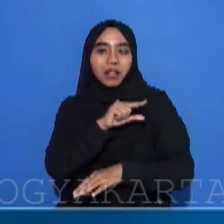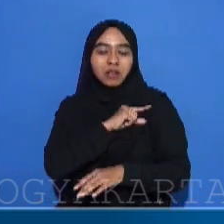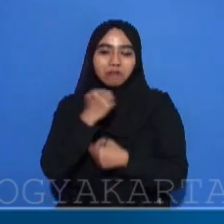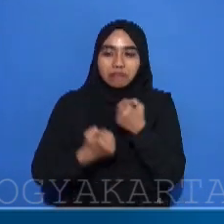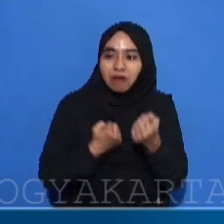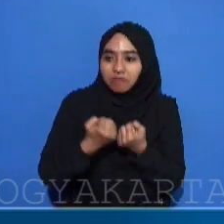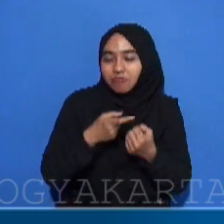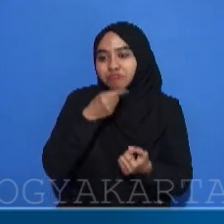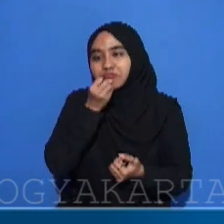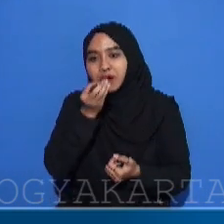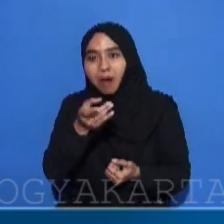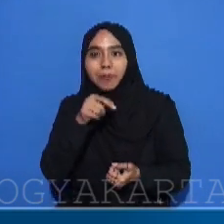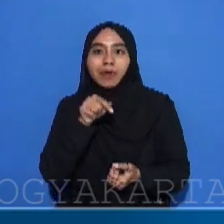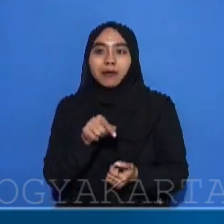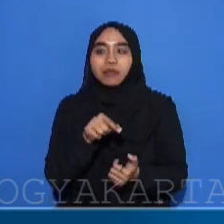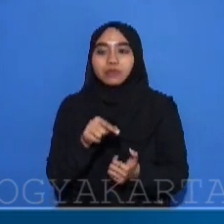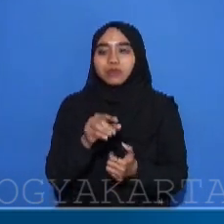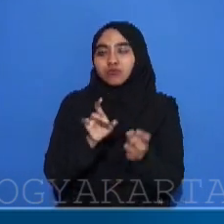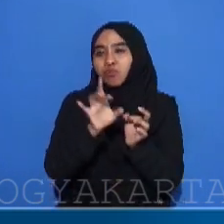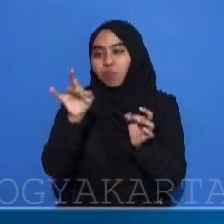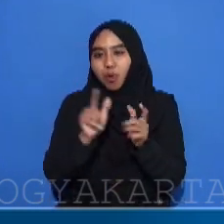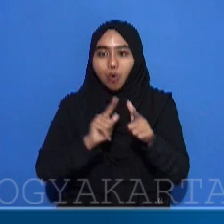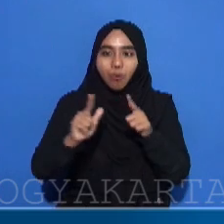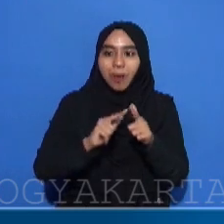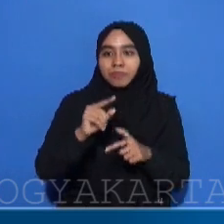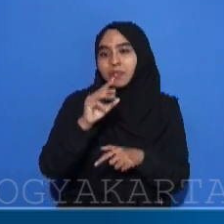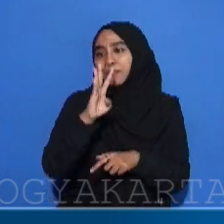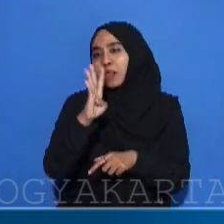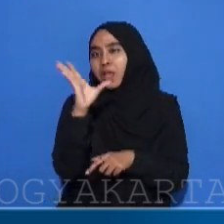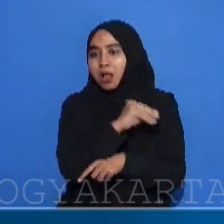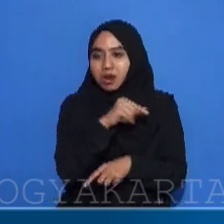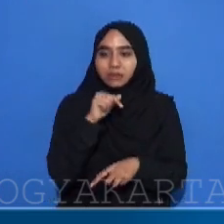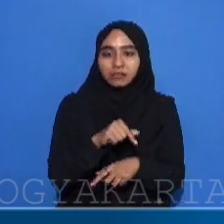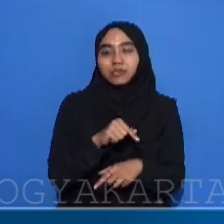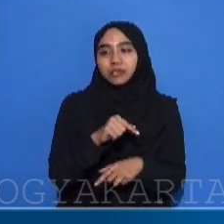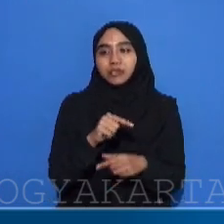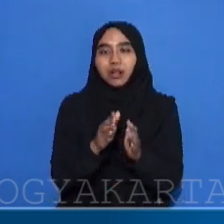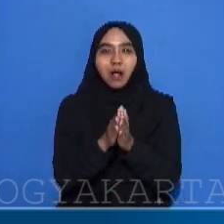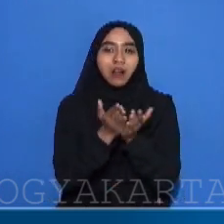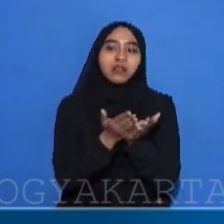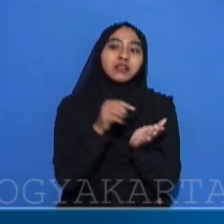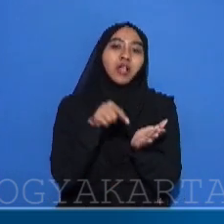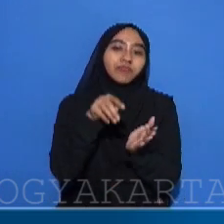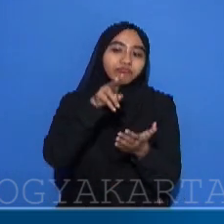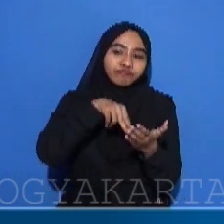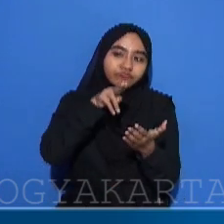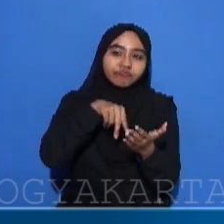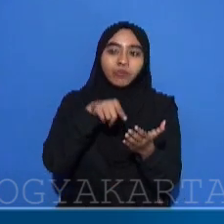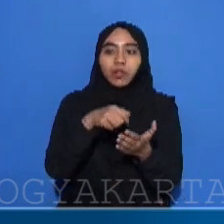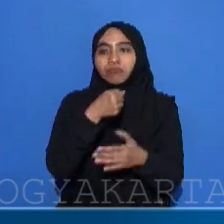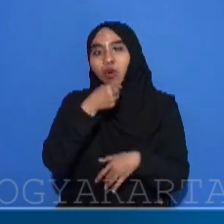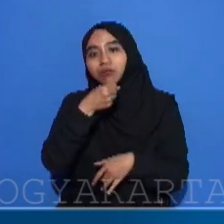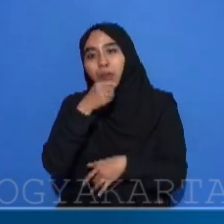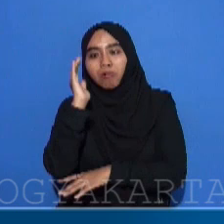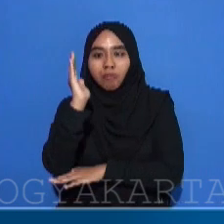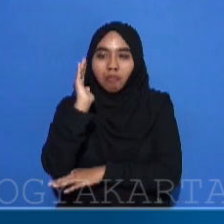Fidelia, menyampaikan berbagai lomba selama 4 hari ini, selain cerdas cermat Alkitab, juga lomba khotbah, majalah